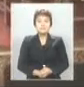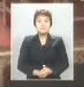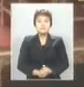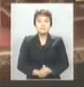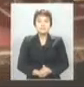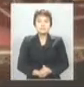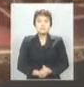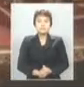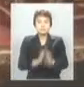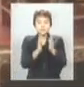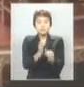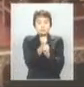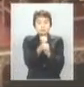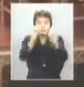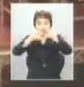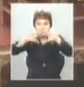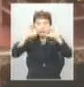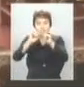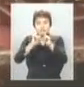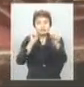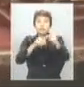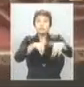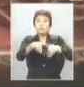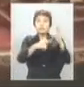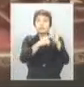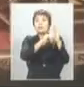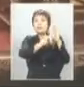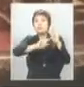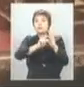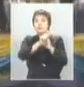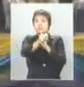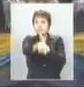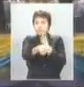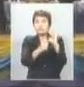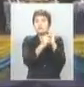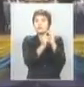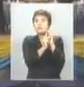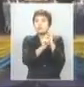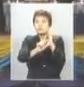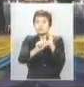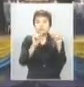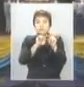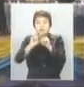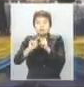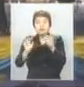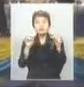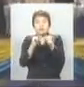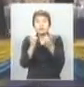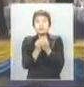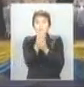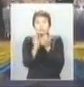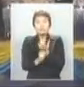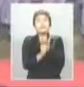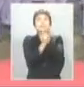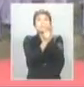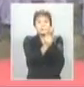ข้าราชการพ่อค้าประชาชนทุกหมู่เหล่าในจังหวัดยะโสธรนครราชสีมาและจังหวัดกาฬสินธุ์ร่วมพิธีวางผ่านพุ่มกล่าวคำถวายรา